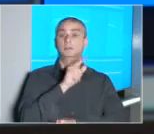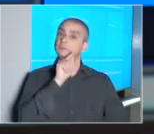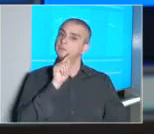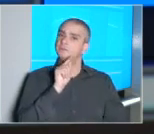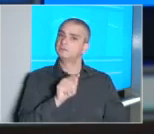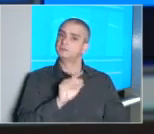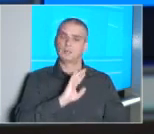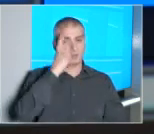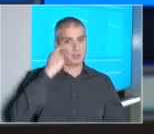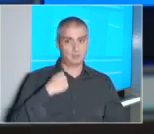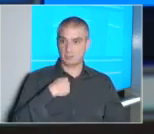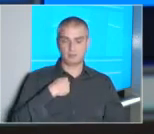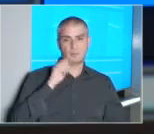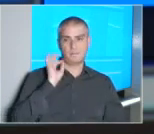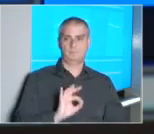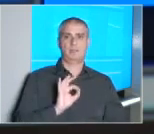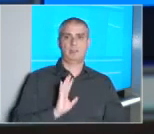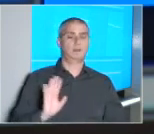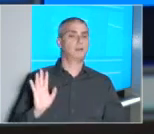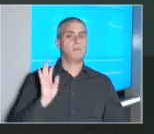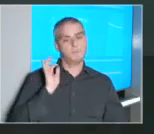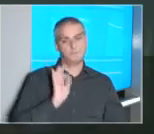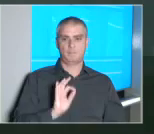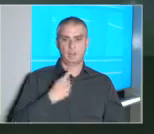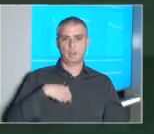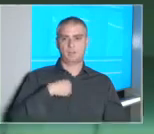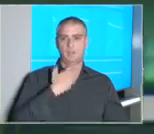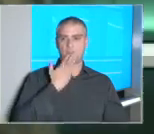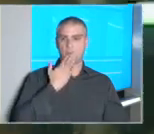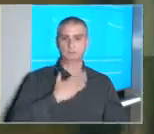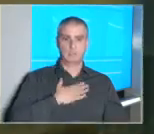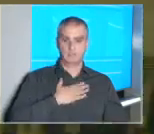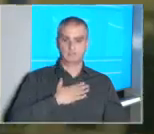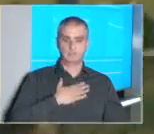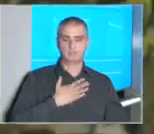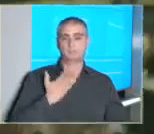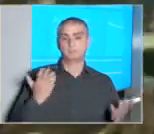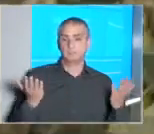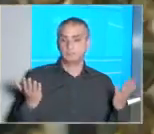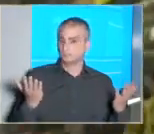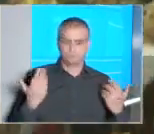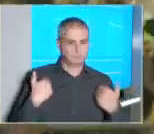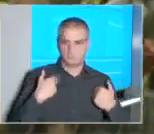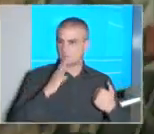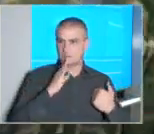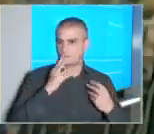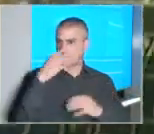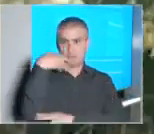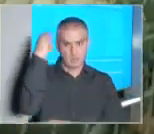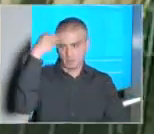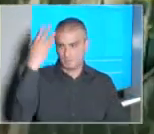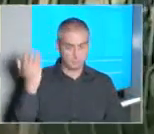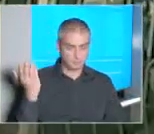וזו לדעתי פגיעה בנו כישראלים. בכל אופן, אתה יודע מה, אין לי בעיה עם הדגל